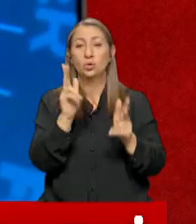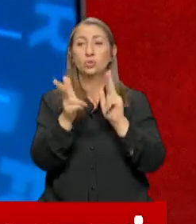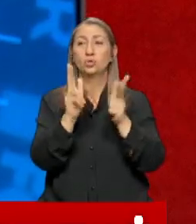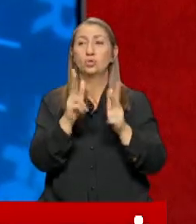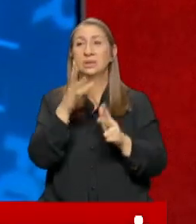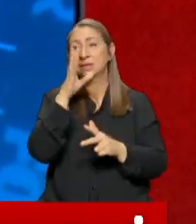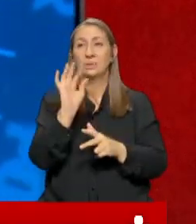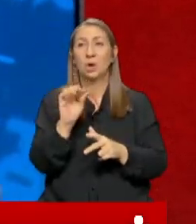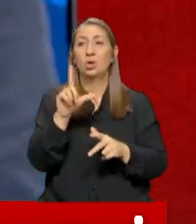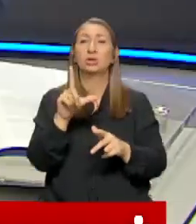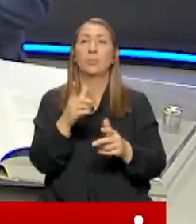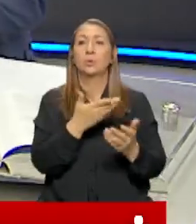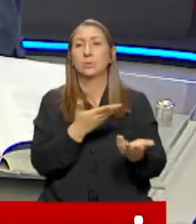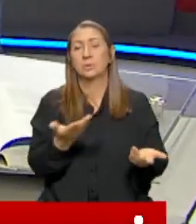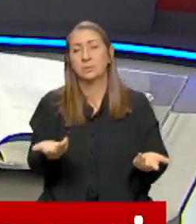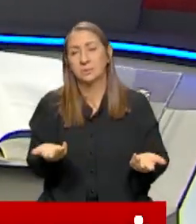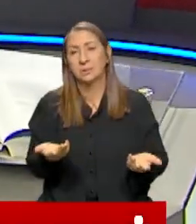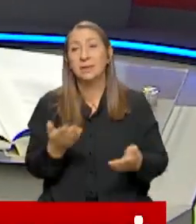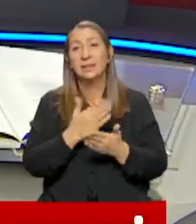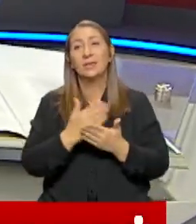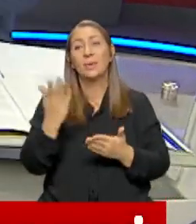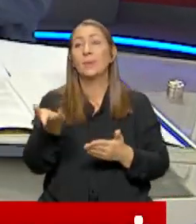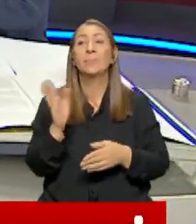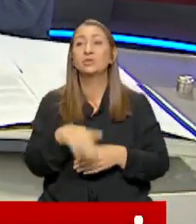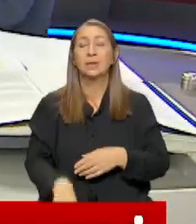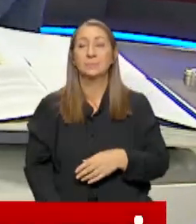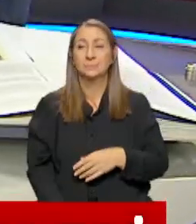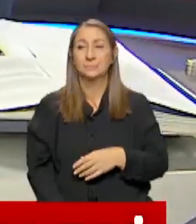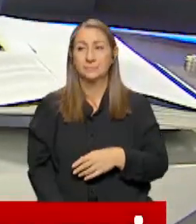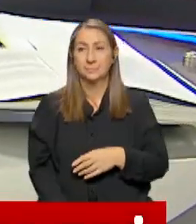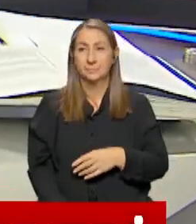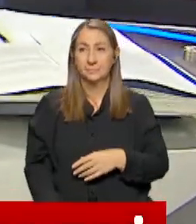kiminle devam edelim başka